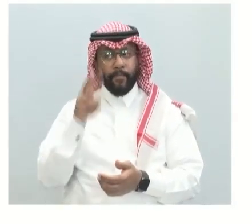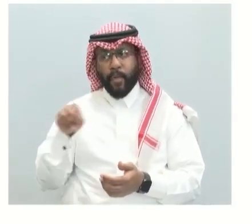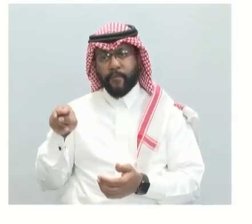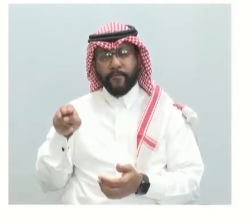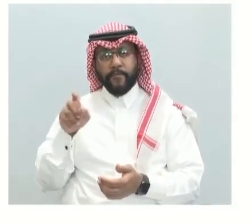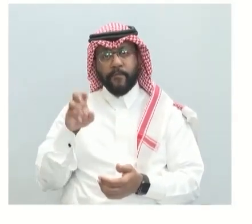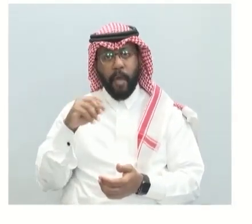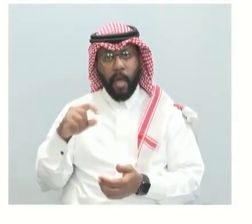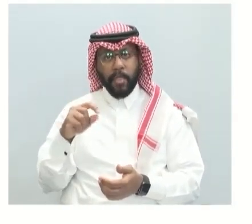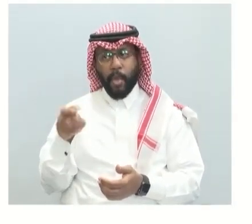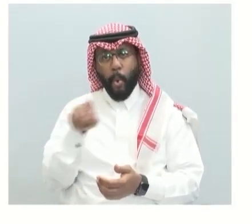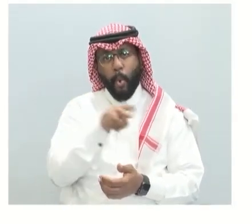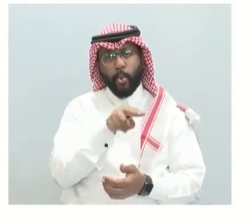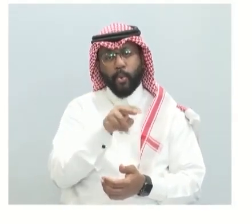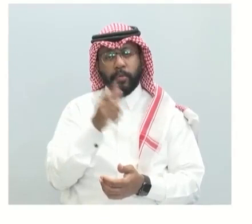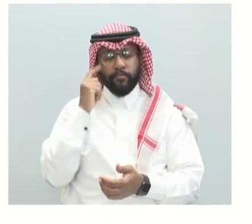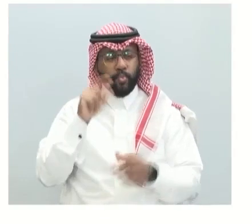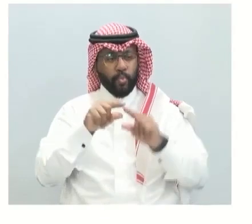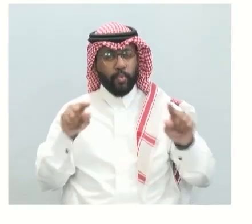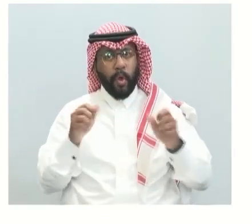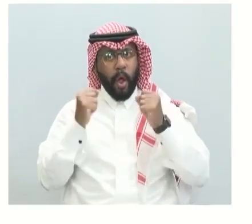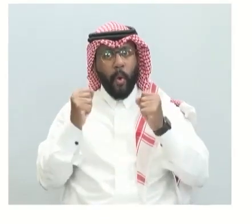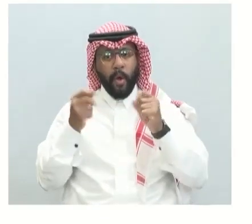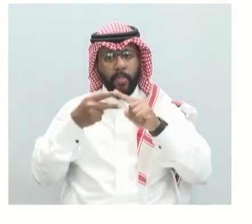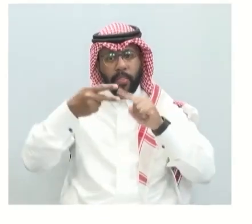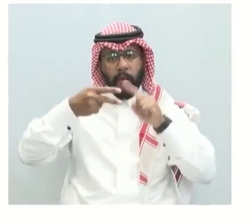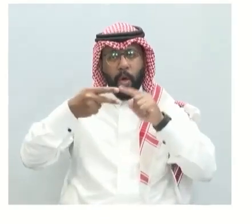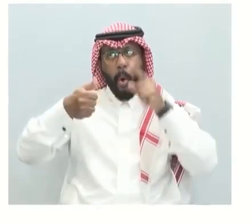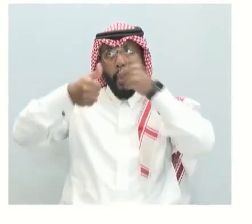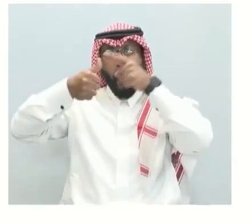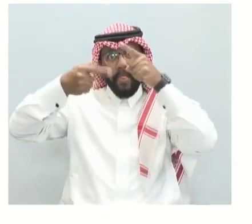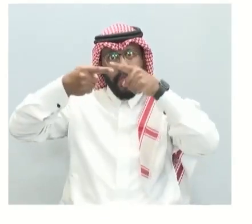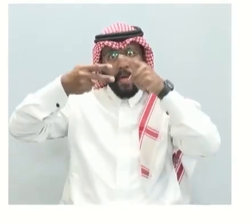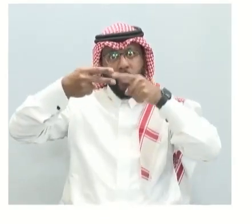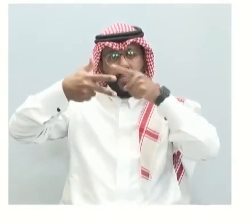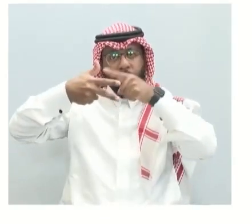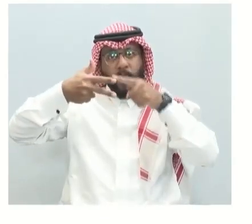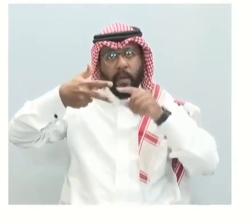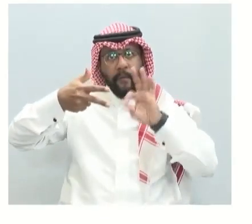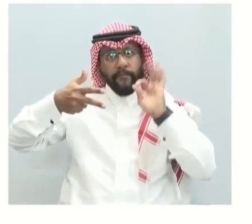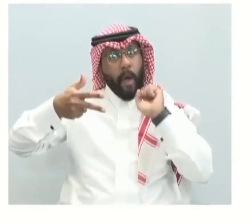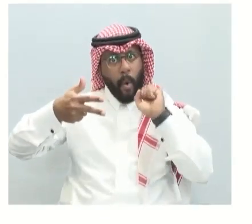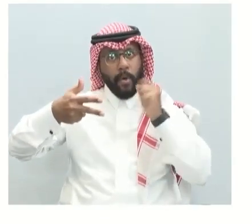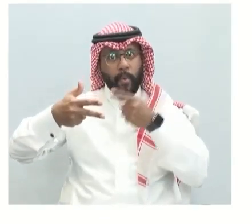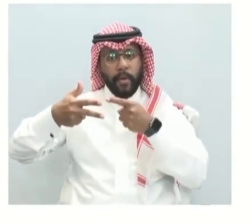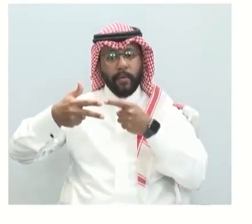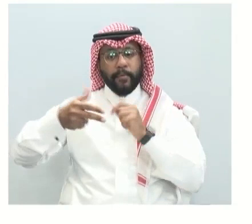مها كلمه مرور ايهما الاقوى الاولى ام الثاني ام الثالثه